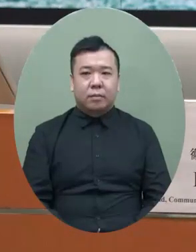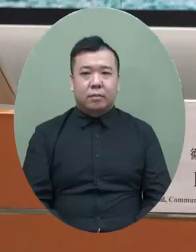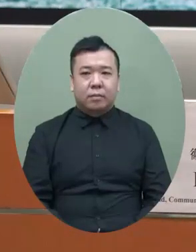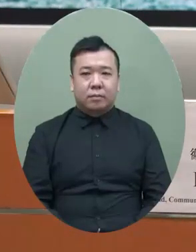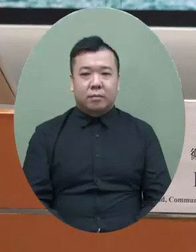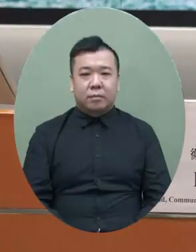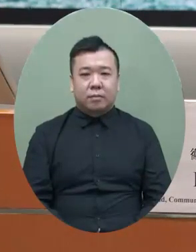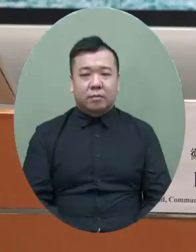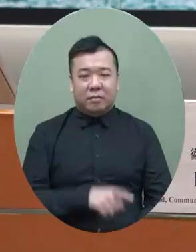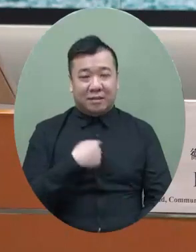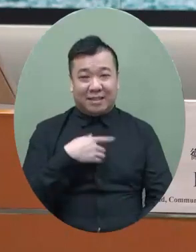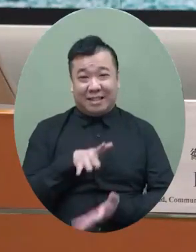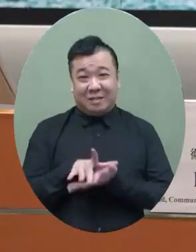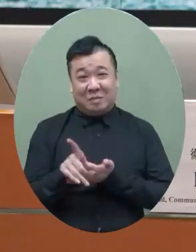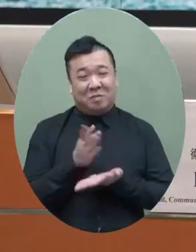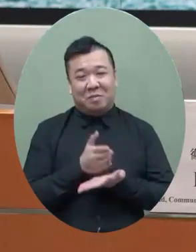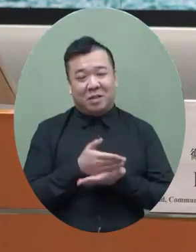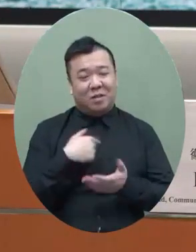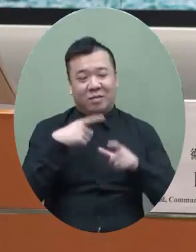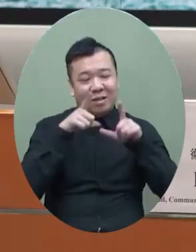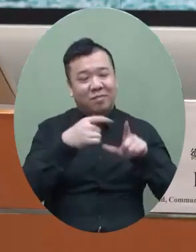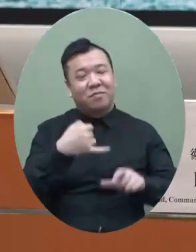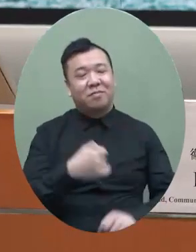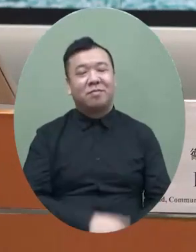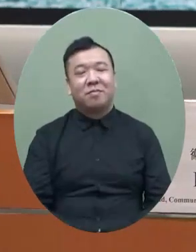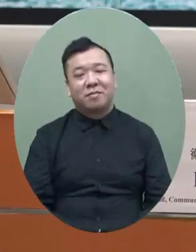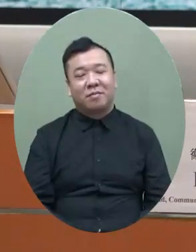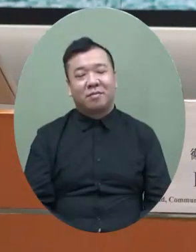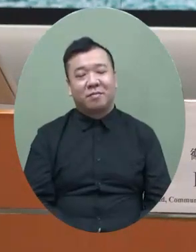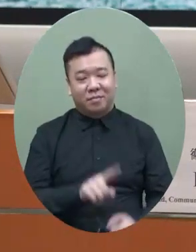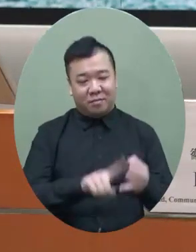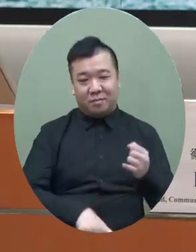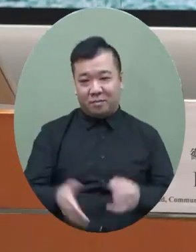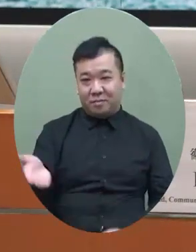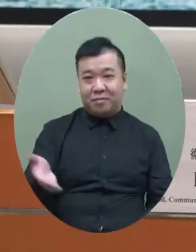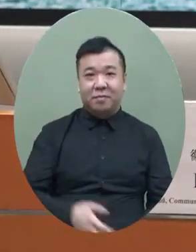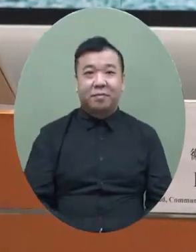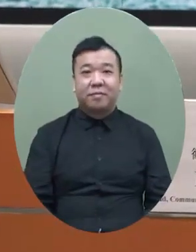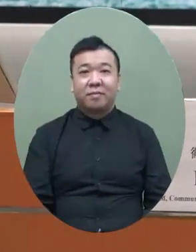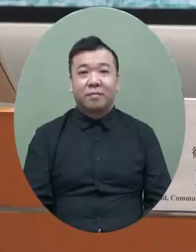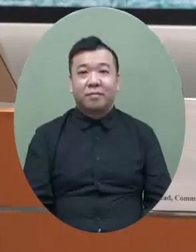這個不是我的專業，我答不到你。 最後這位